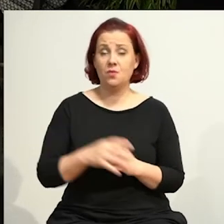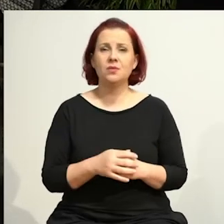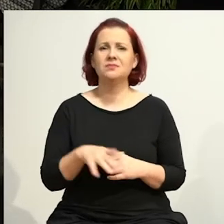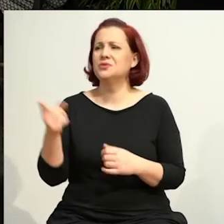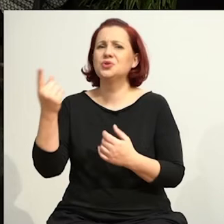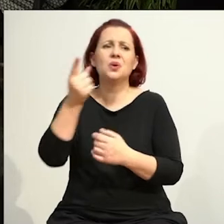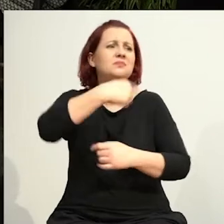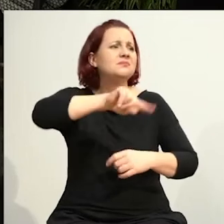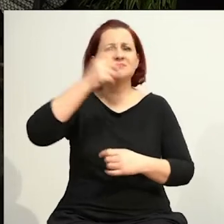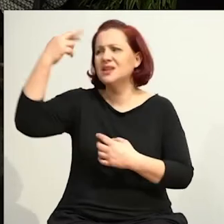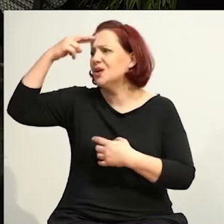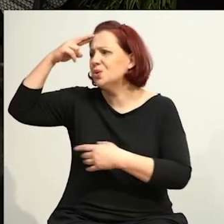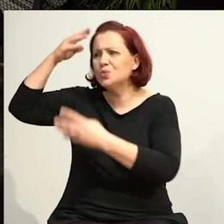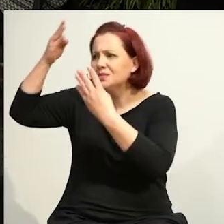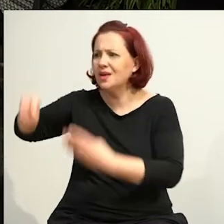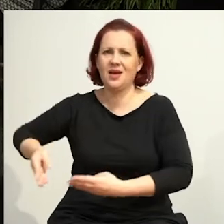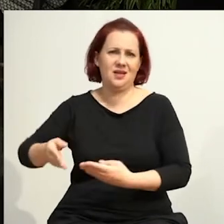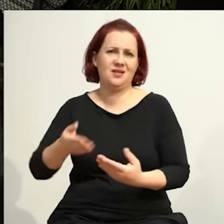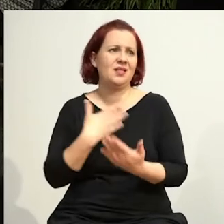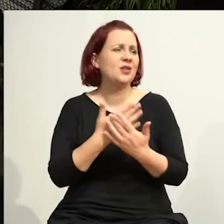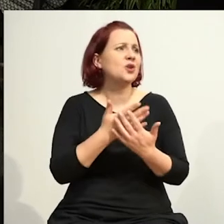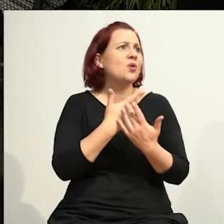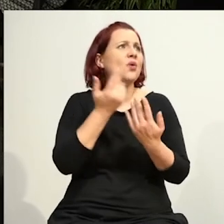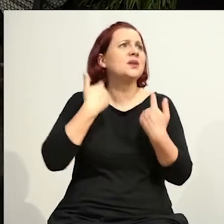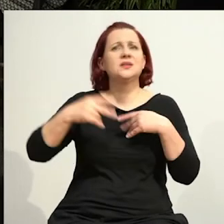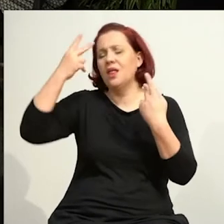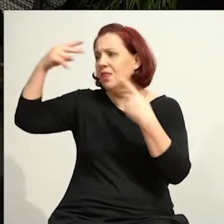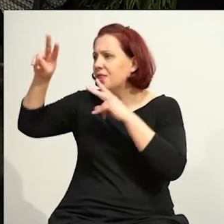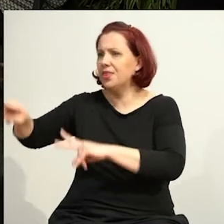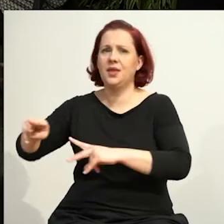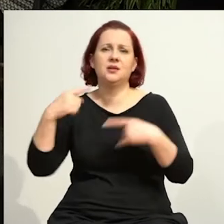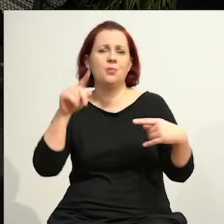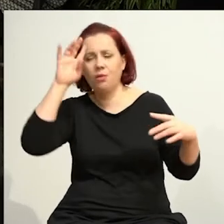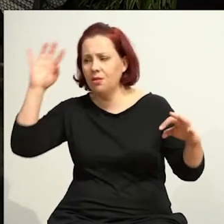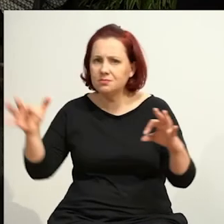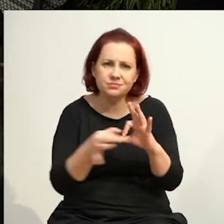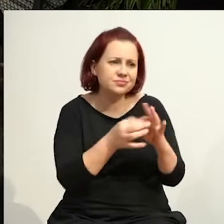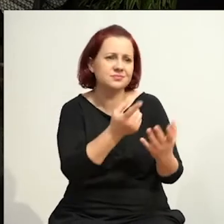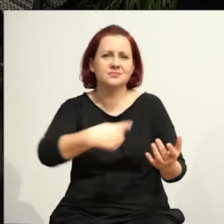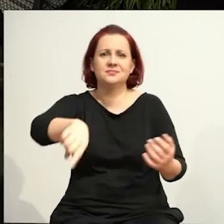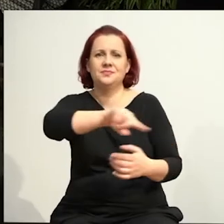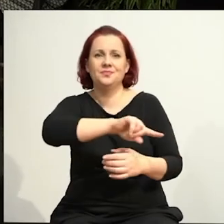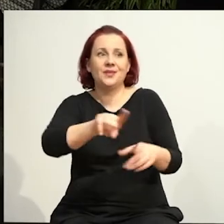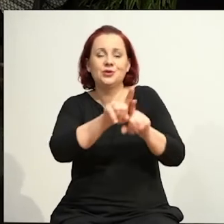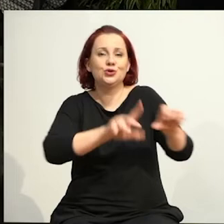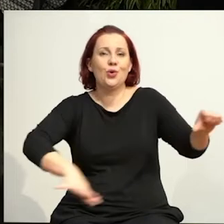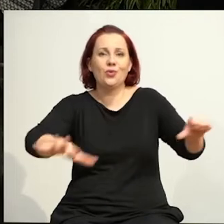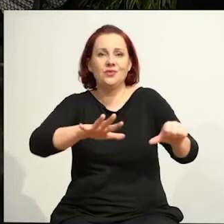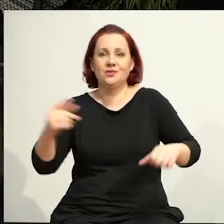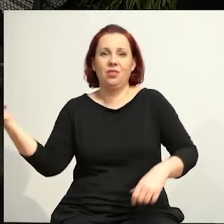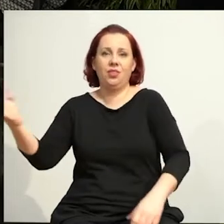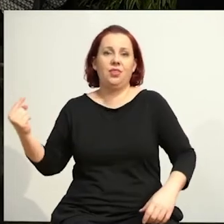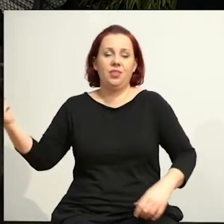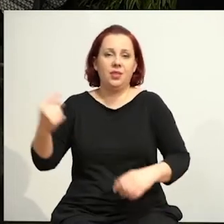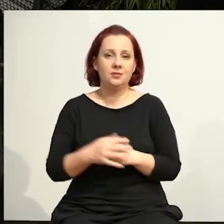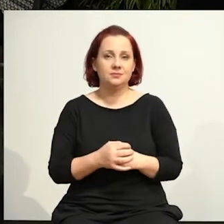niezrozumiały, dlaczego tak nie mógł znaleźć poklasku języka z odbiorcą, ale i też z środowiskiem. Człowiek niesamowicie osamotniony, też